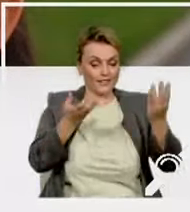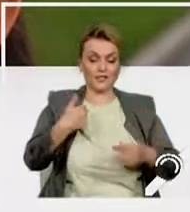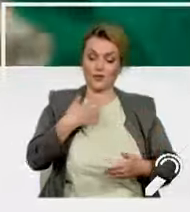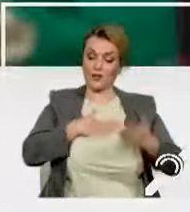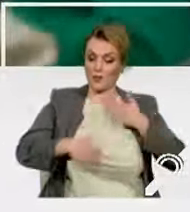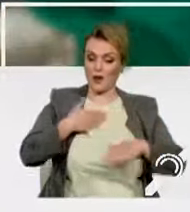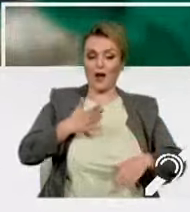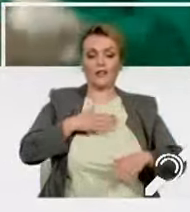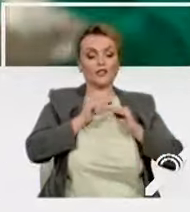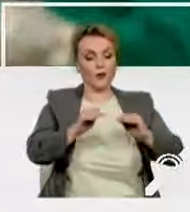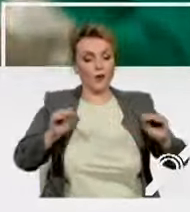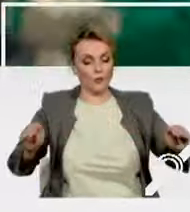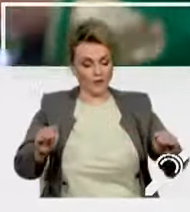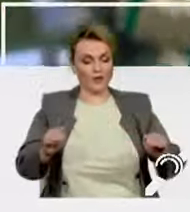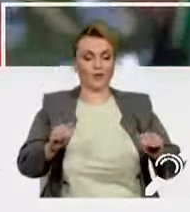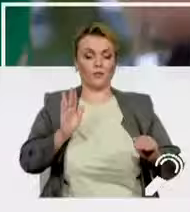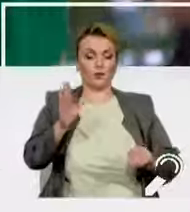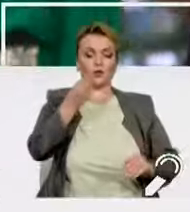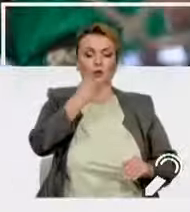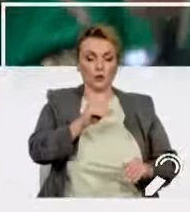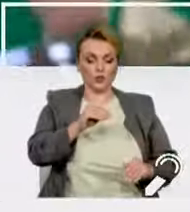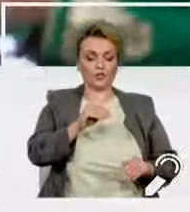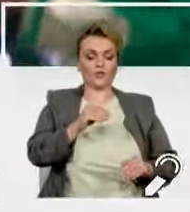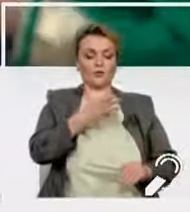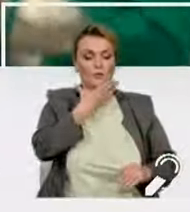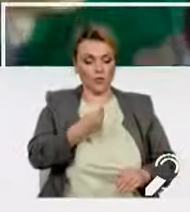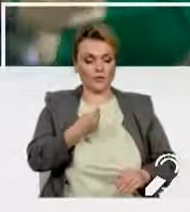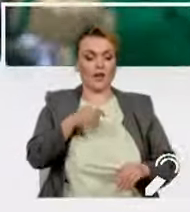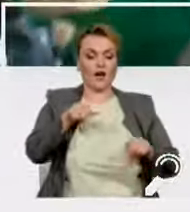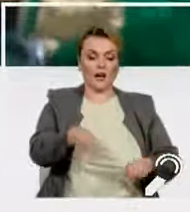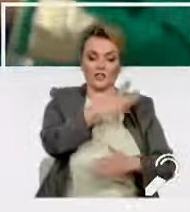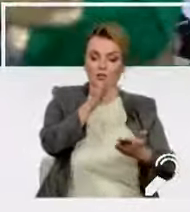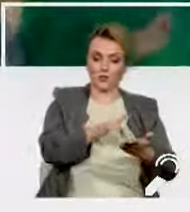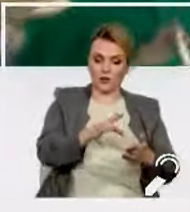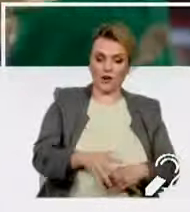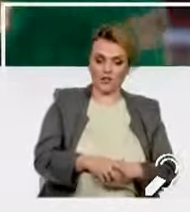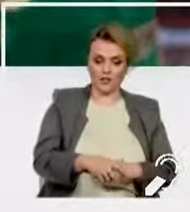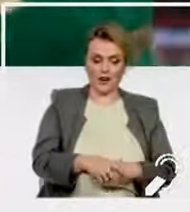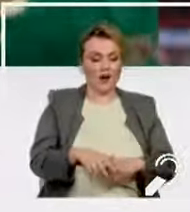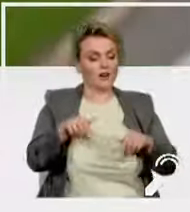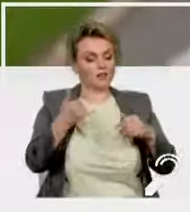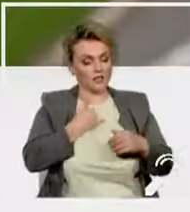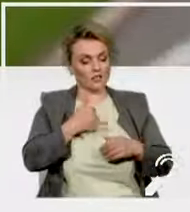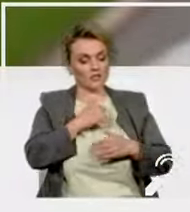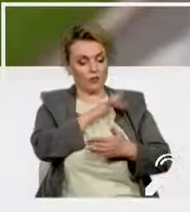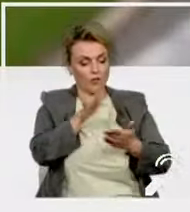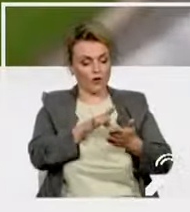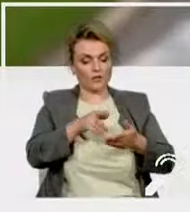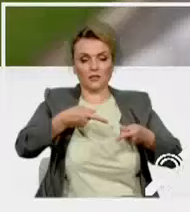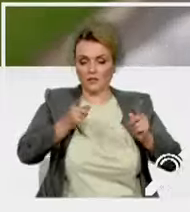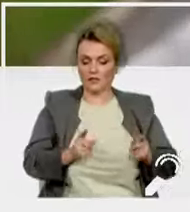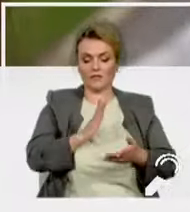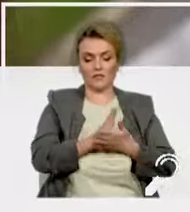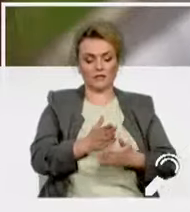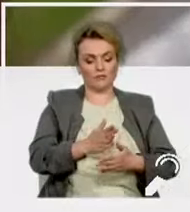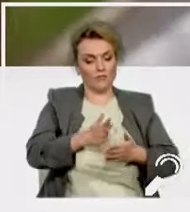că copiii noștri vor avea un viitor mai frumos în orașul său natal. El a devenit vizibil, mai frumos, mai